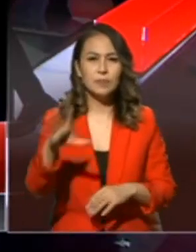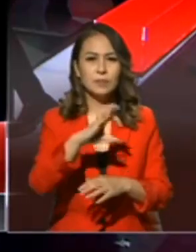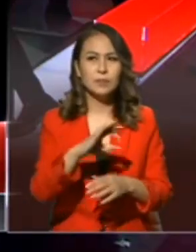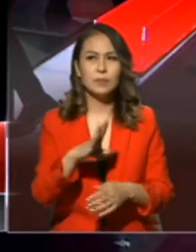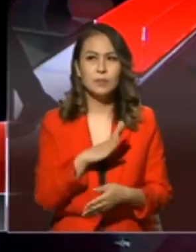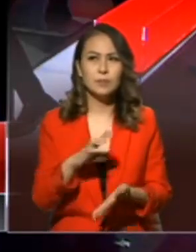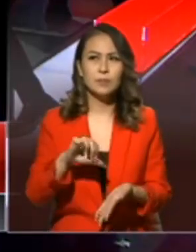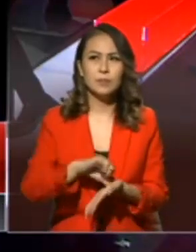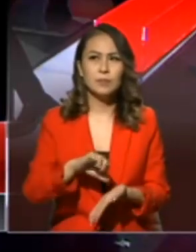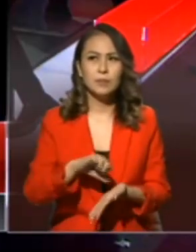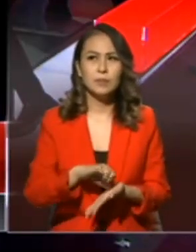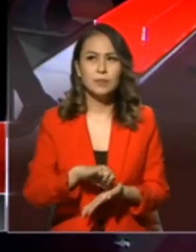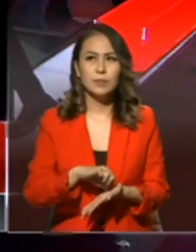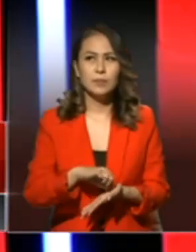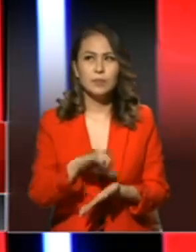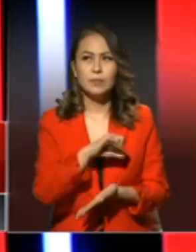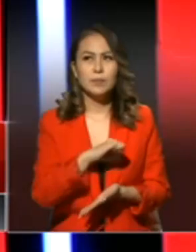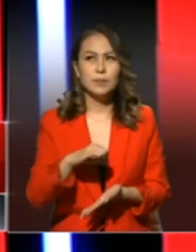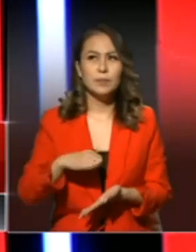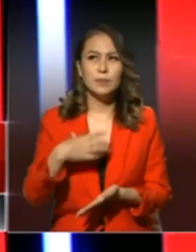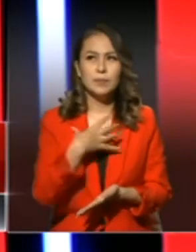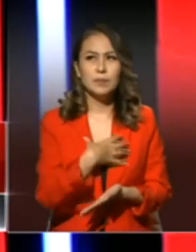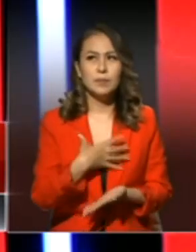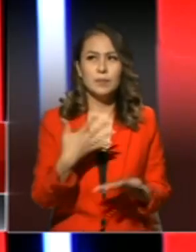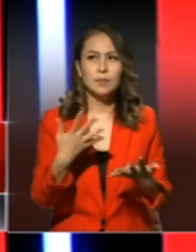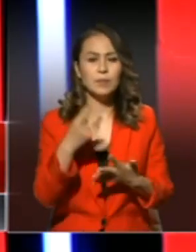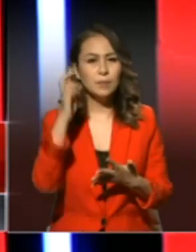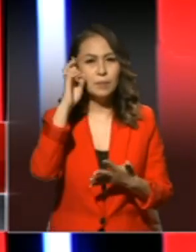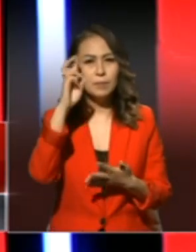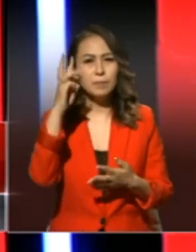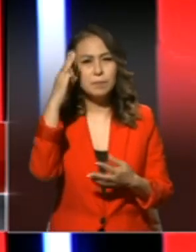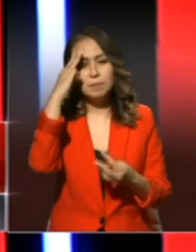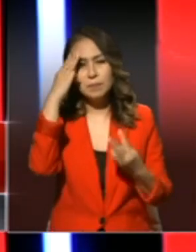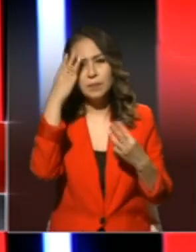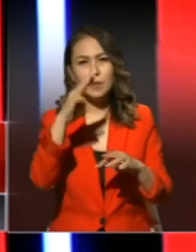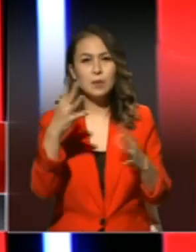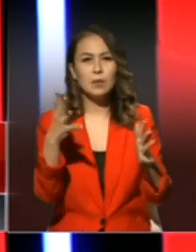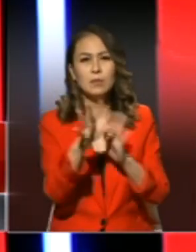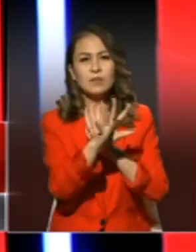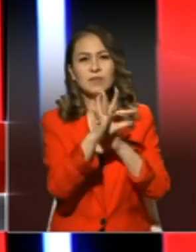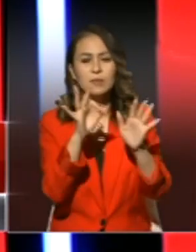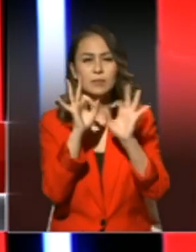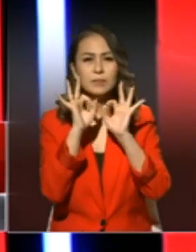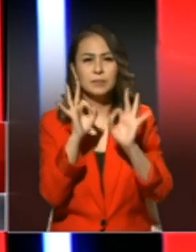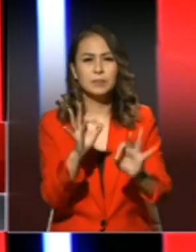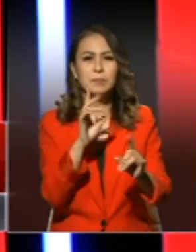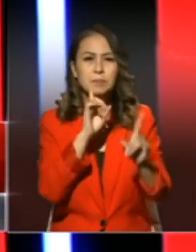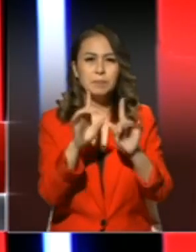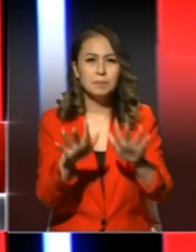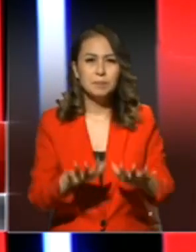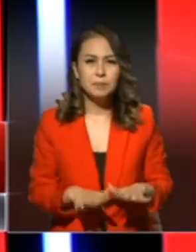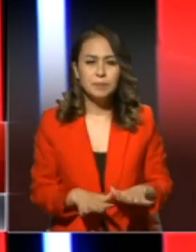Тағы ең негізгі біз қай елдің моделін таңдауымызға болады? Мысалға парламентке қазір сондай құзырет берілген